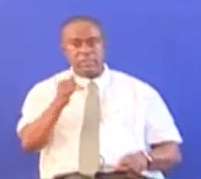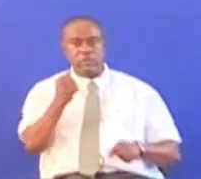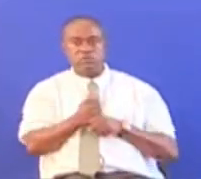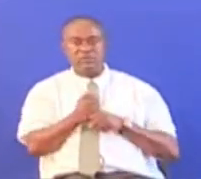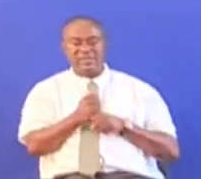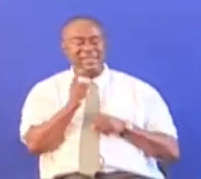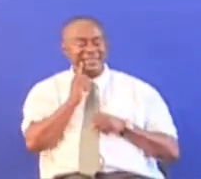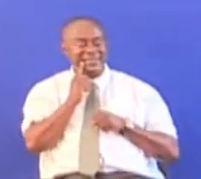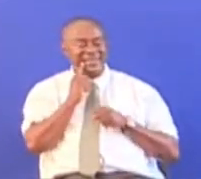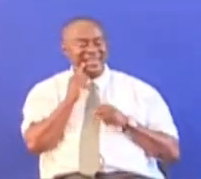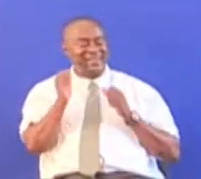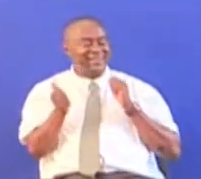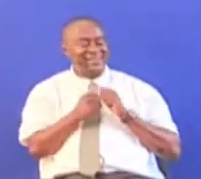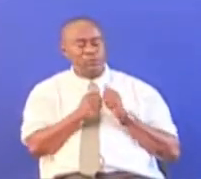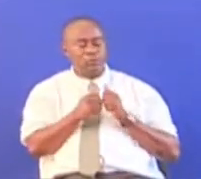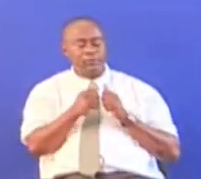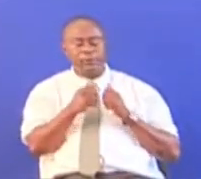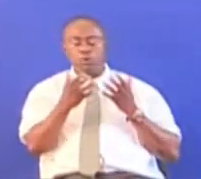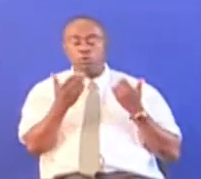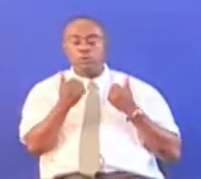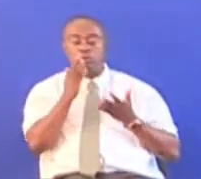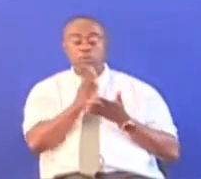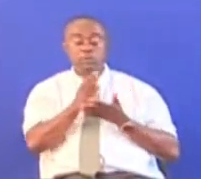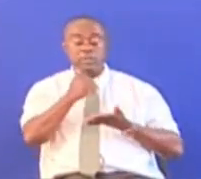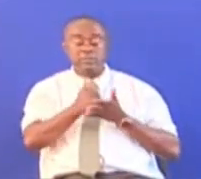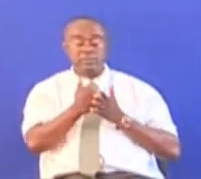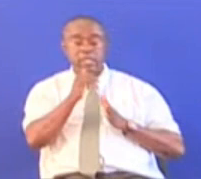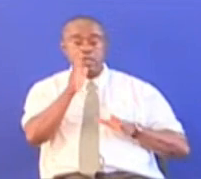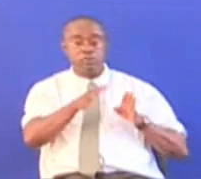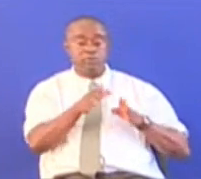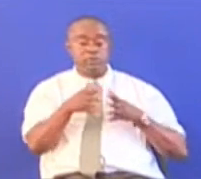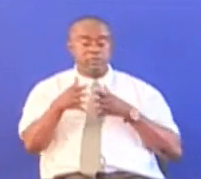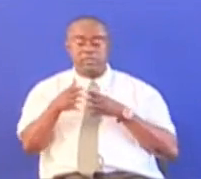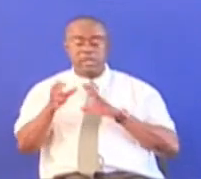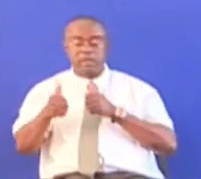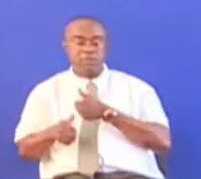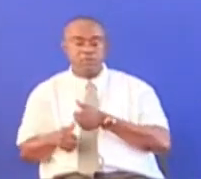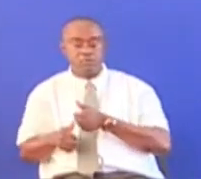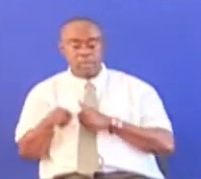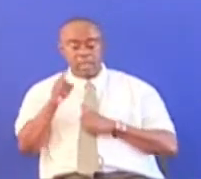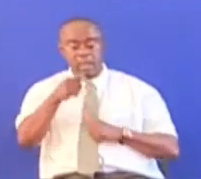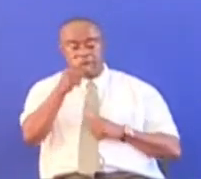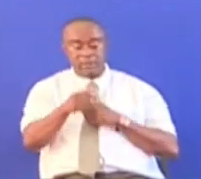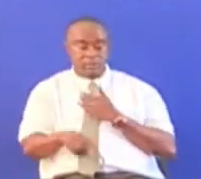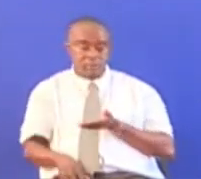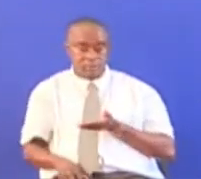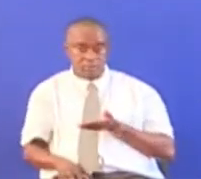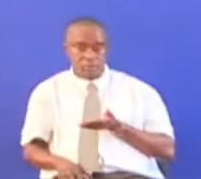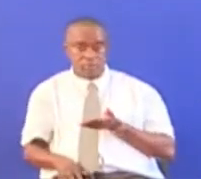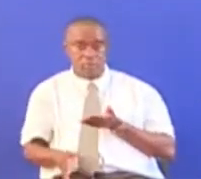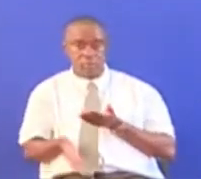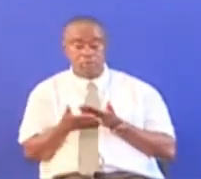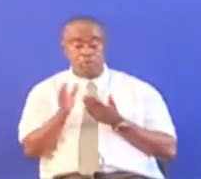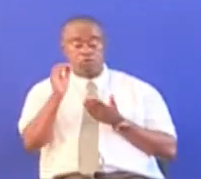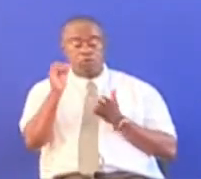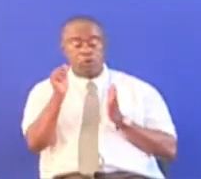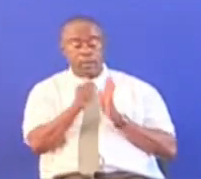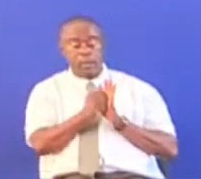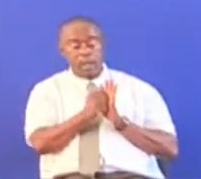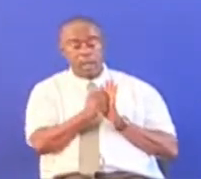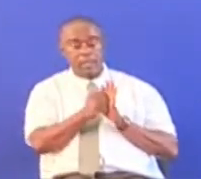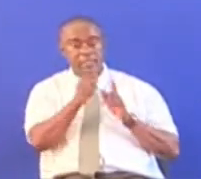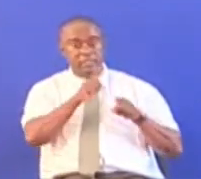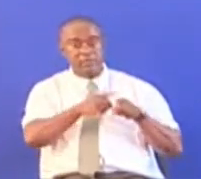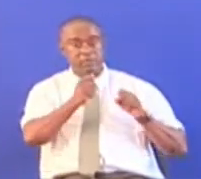lililo ndani ya uwezo wetu kuhakikisha sekta ya utamaduni, sanaa na michezo nchi hii inaacha alama wakati huu wa